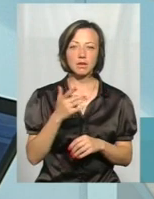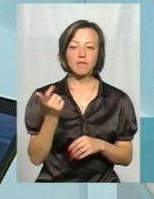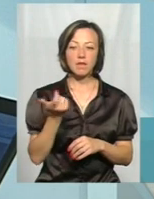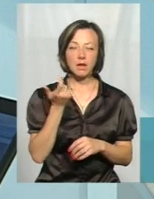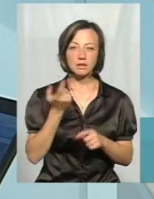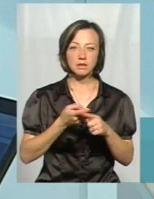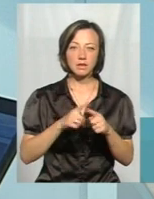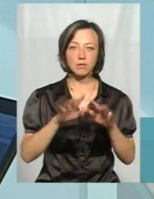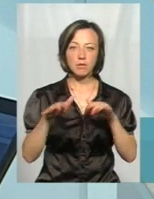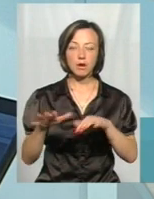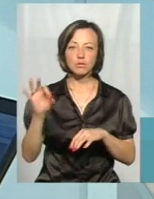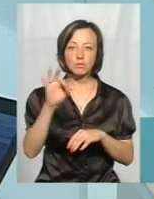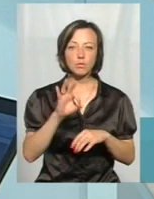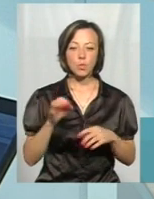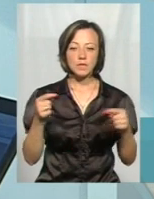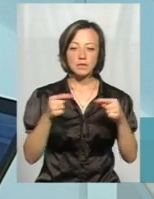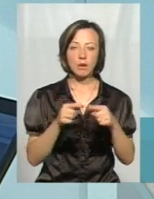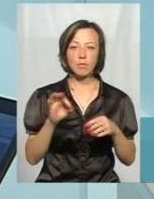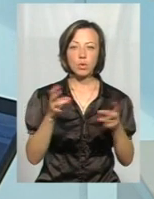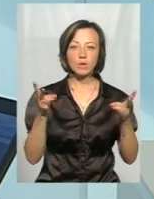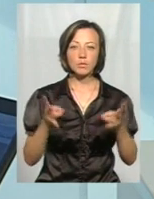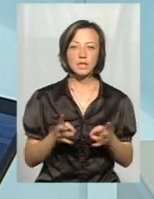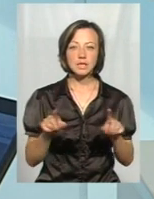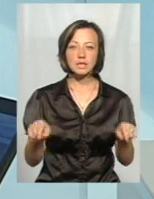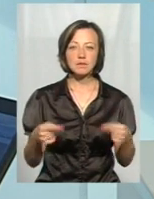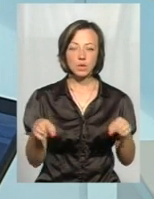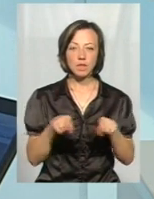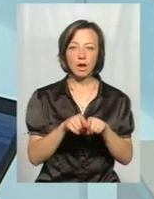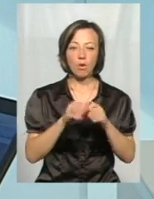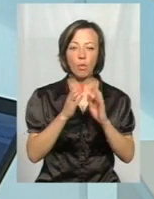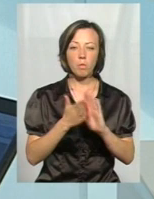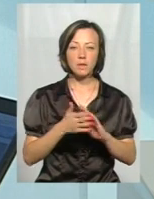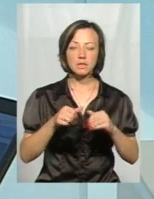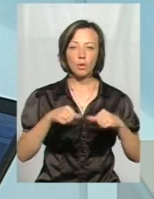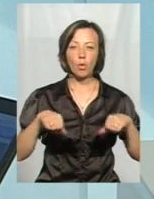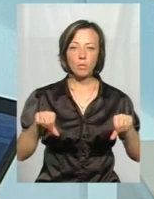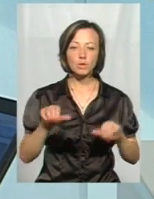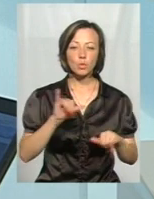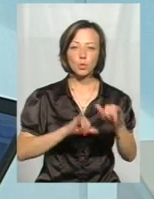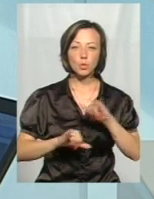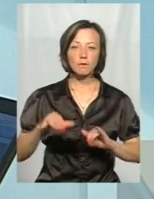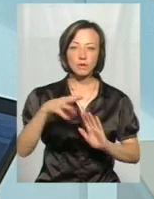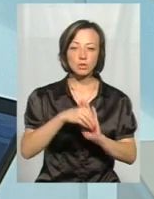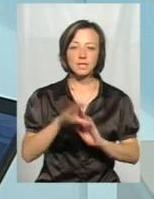власників даних пляжів, про необхідність створення таких комплексних комісій, куди включити